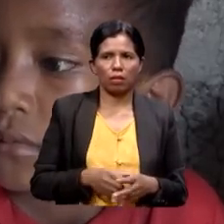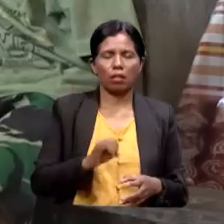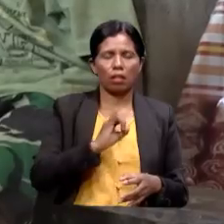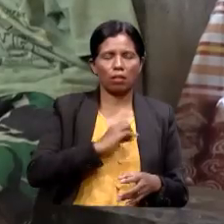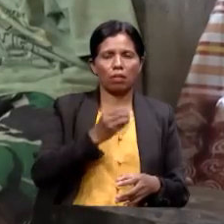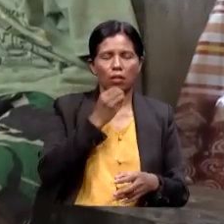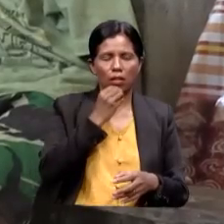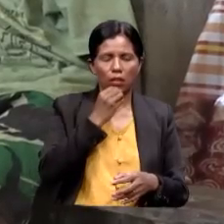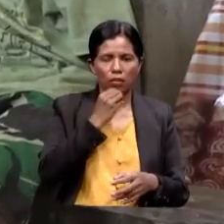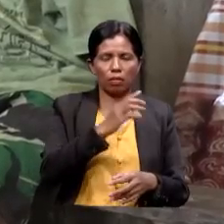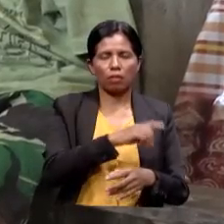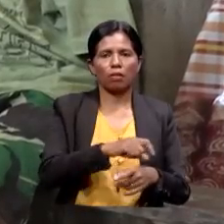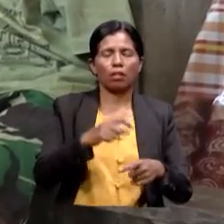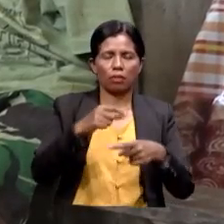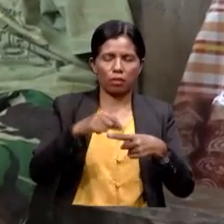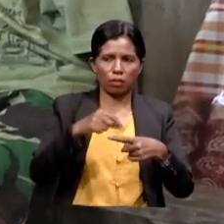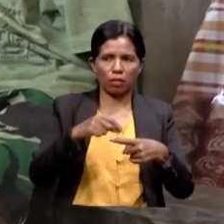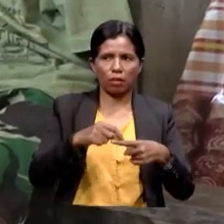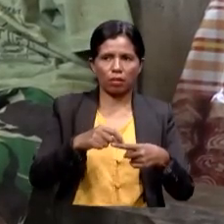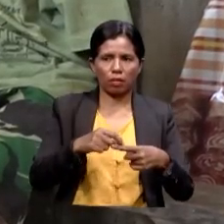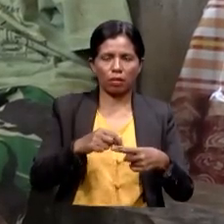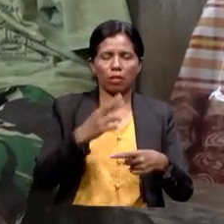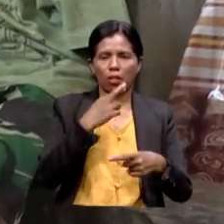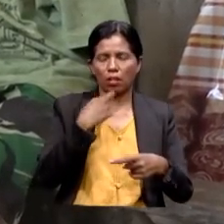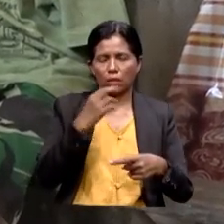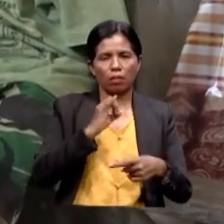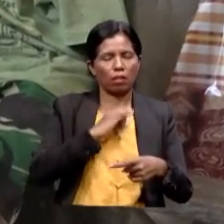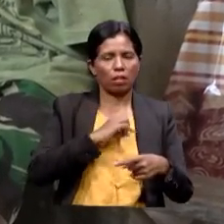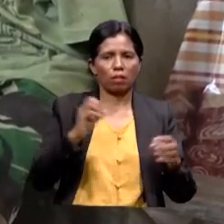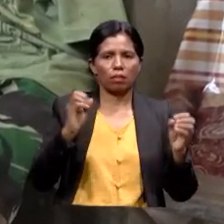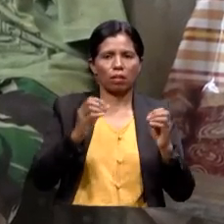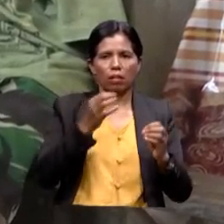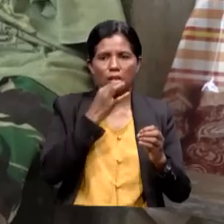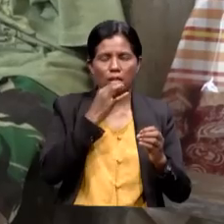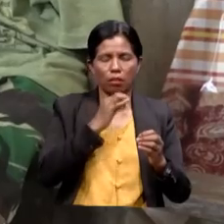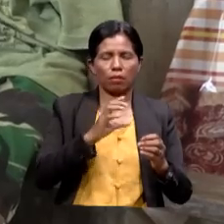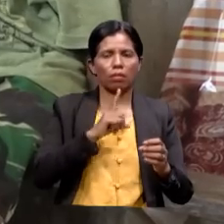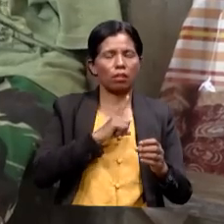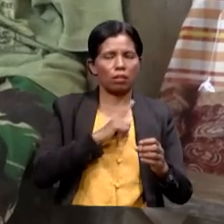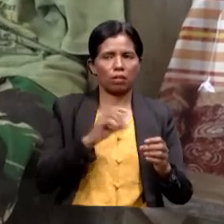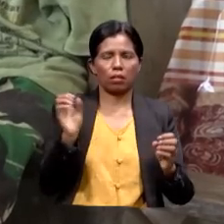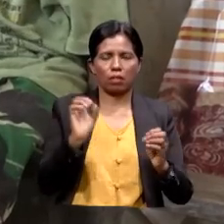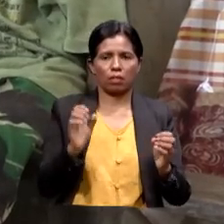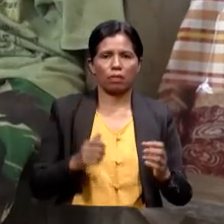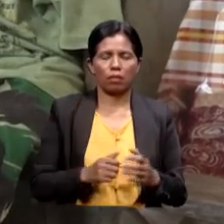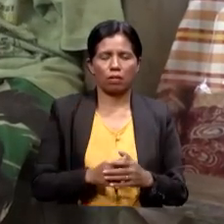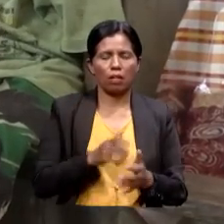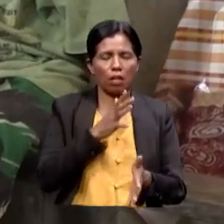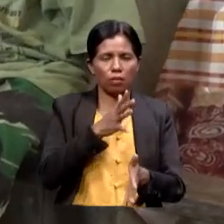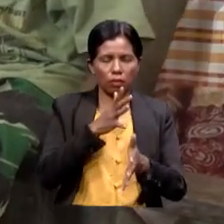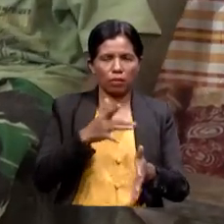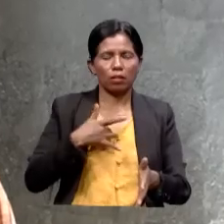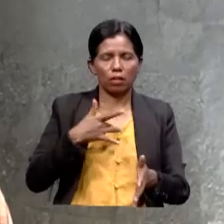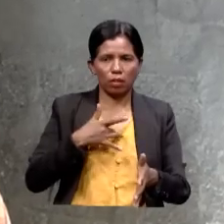tambah. Aku dah hamil dah, itu dah hamil. Hamba punya larang lah kau. Avo Berta sinti